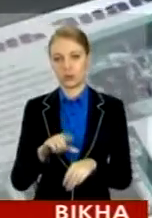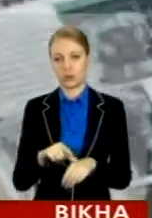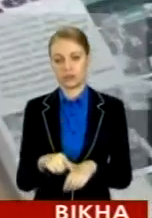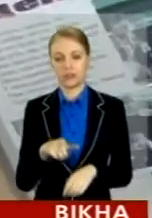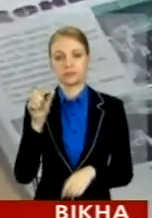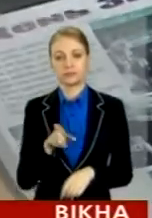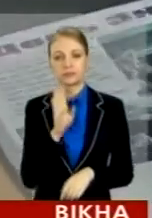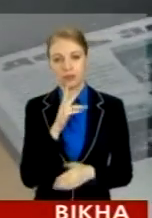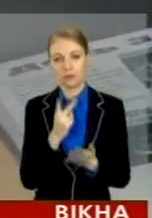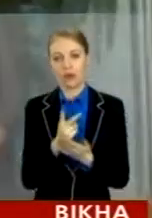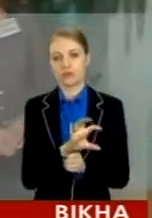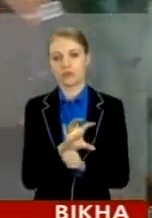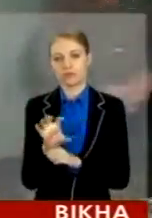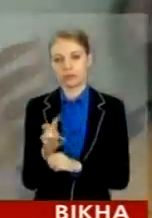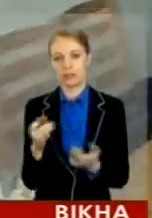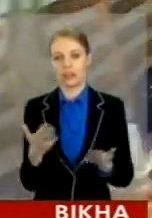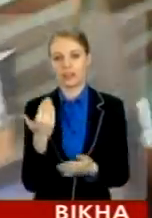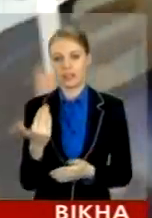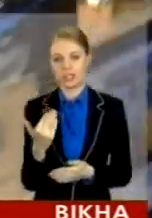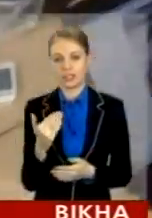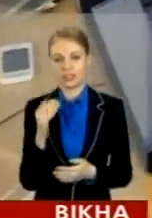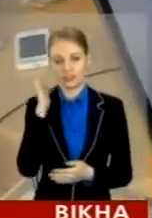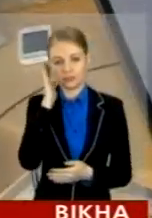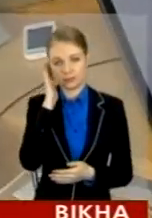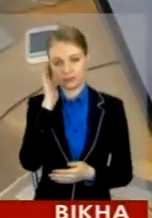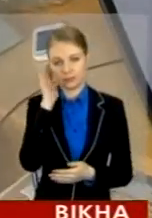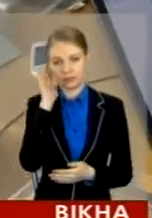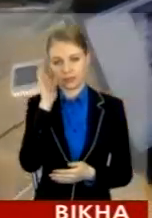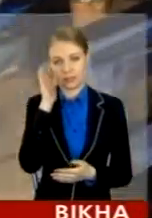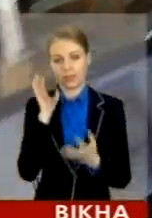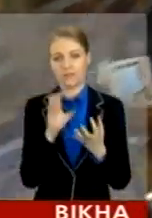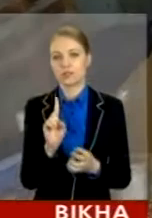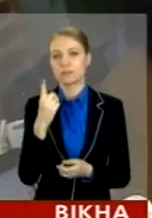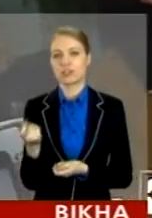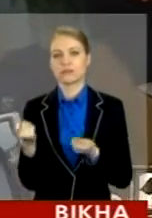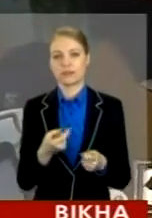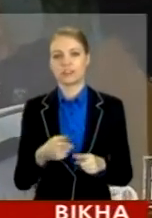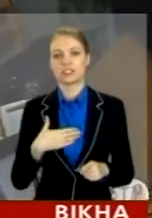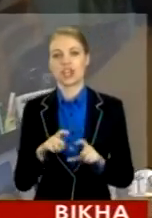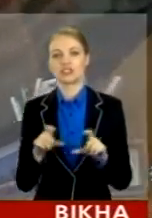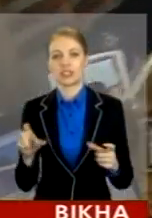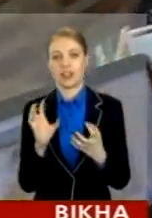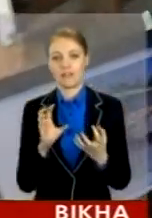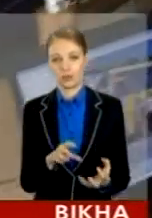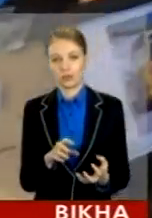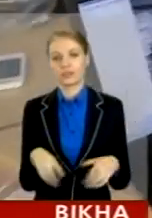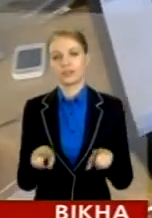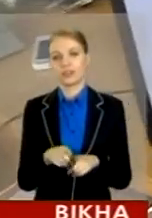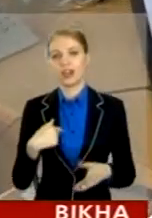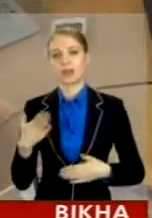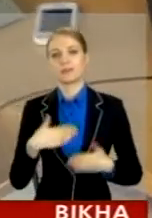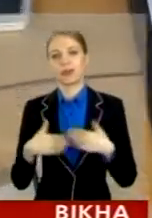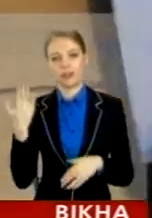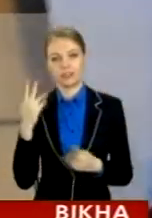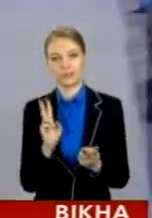Пані Мар'яна показує світлини на яких їхній бусик вперше привіз дітей до школи Це наш шкільне Так ми радісно